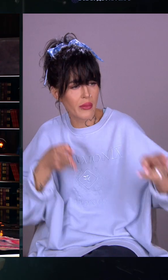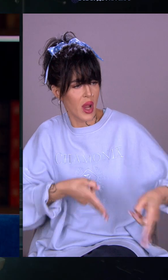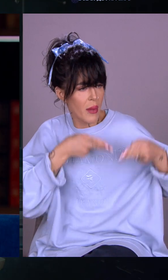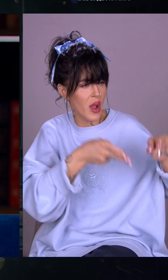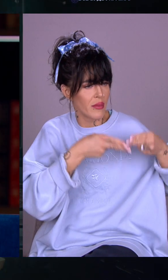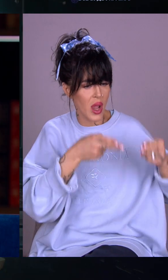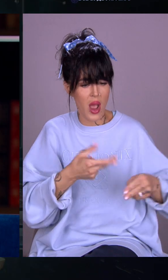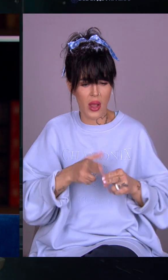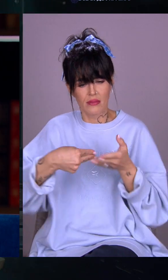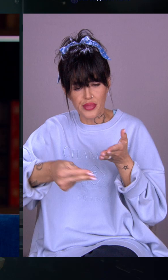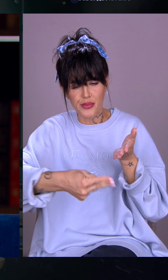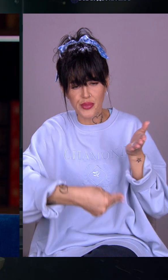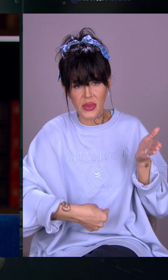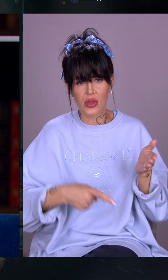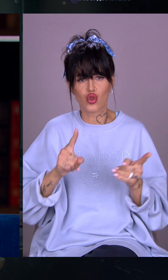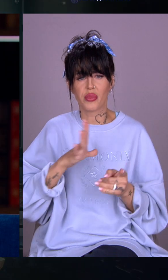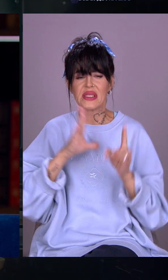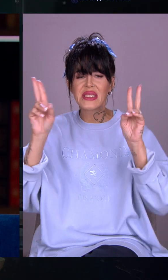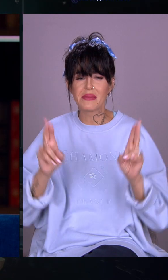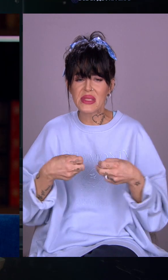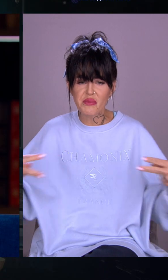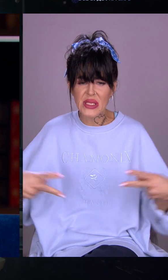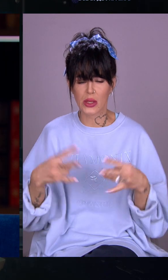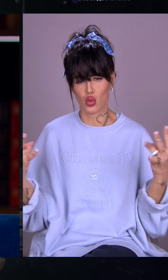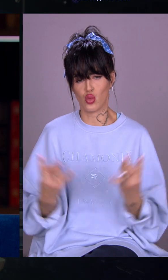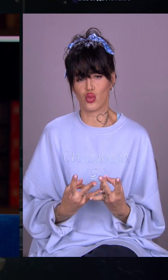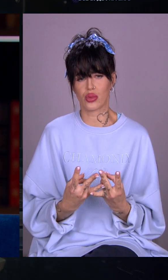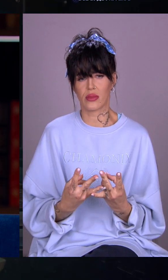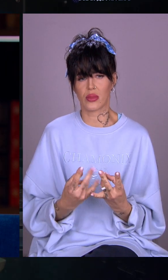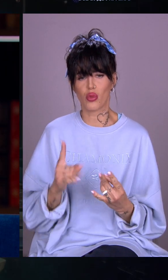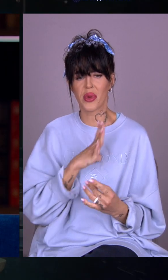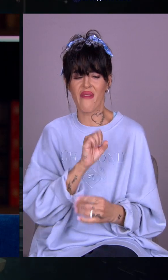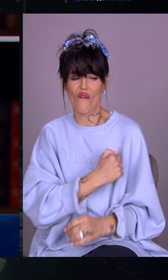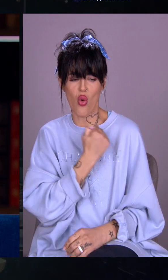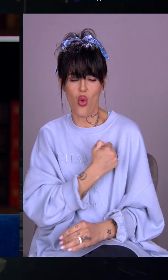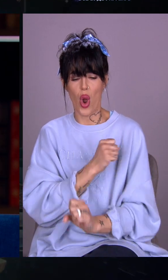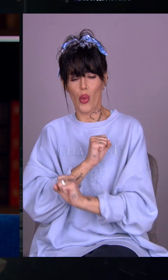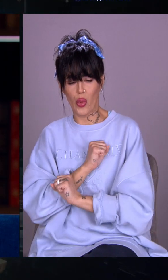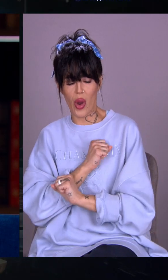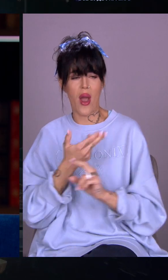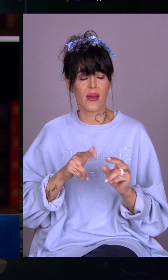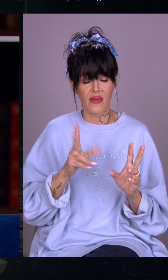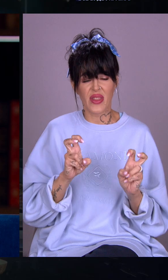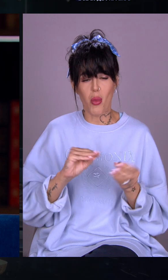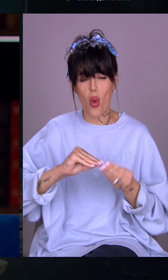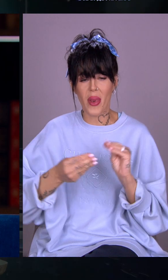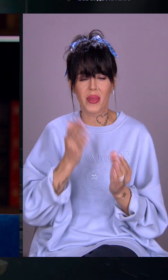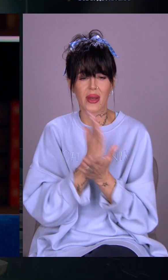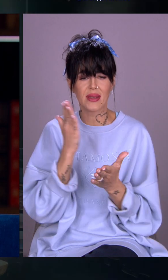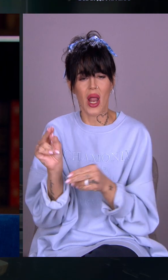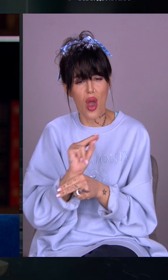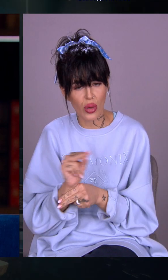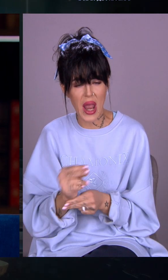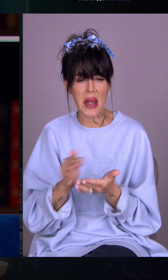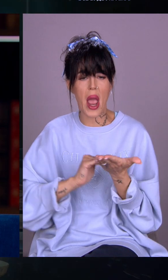мають ставити підписи, замість того, щоб була система, де ну, якби все працює замість нього. Ну, звичайно, що це проблема реабілітації, лікування